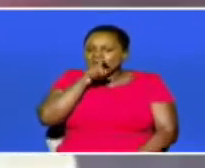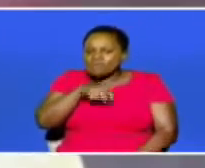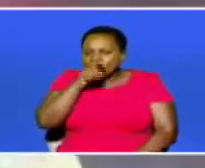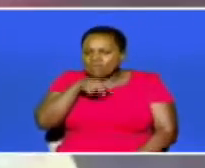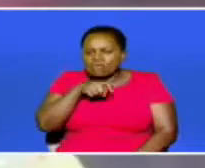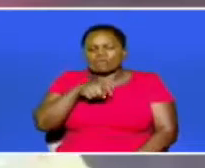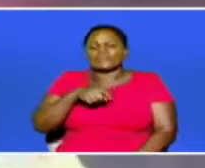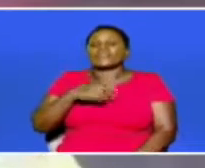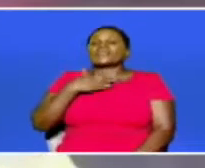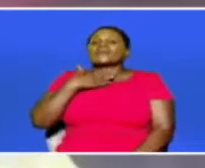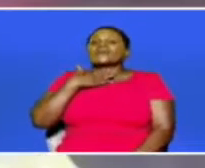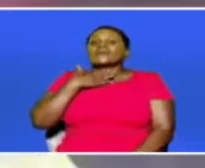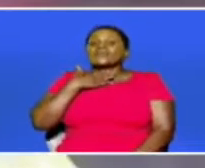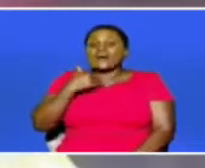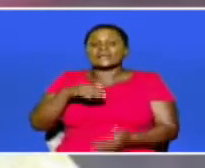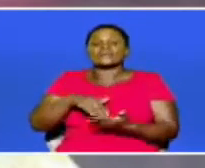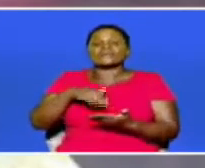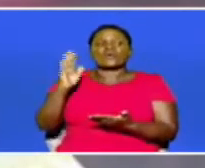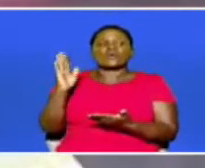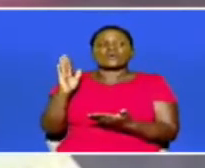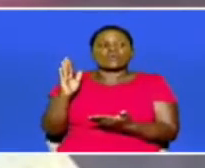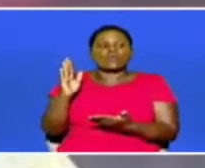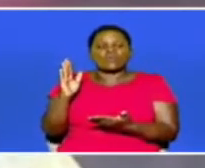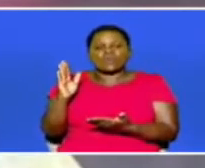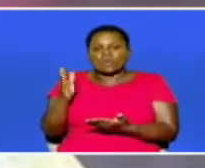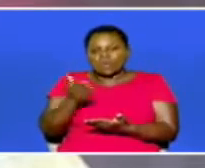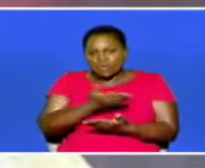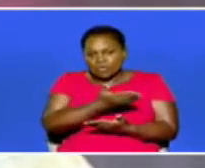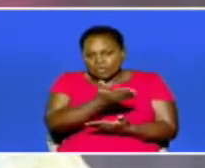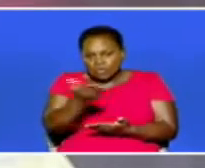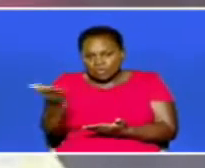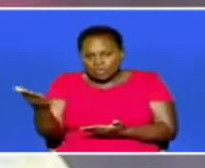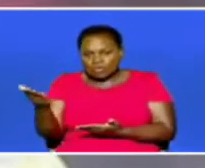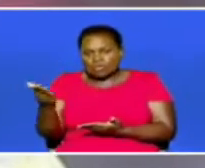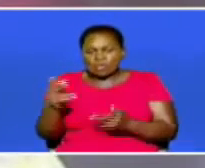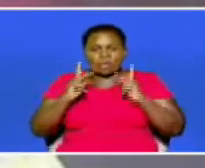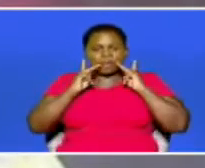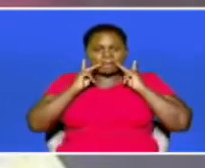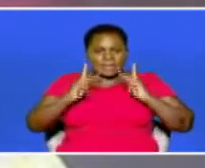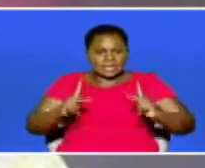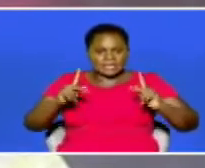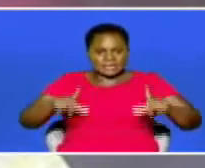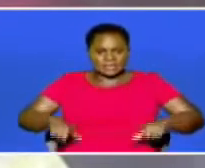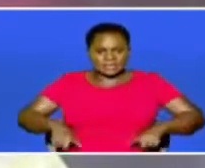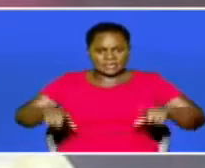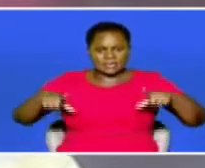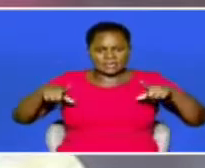Na ningependa zaidi mukae kwa njia ya amani.